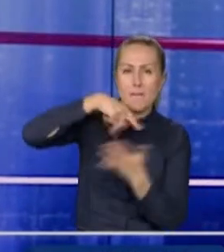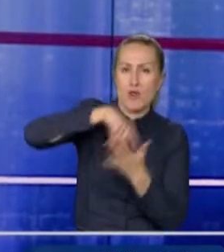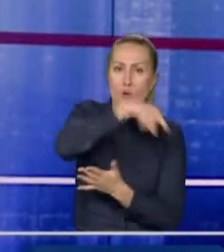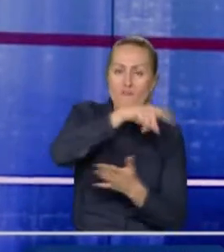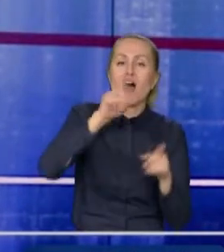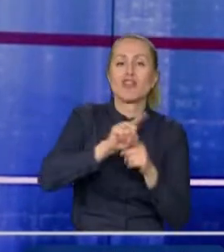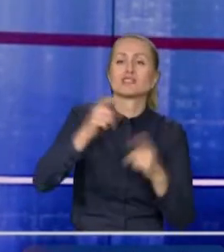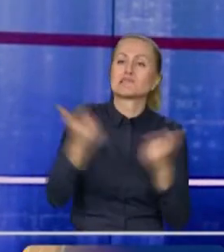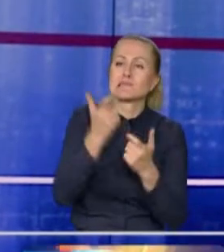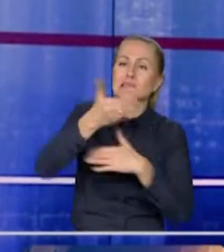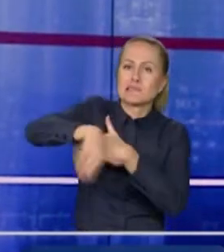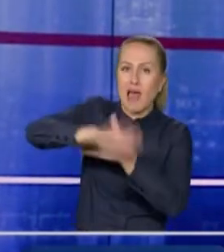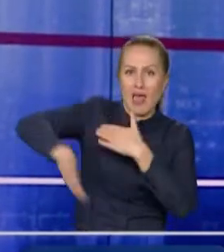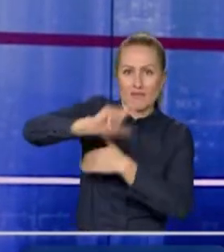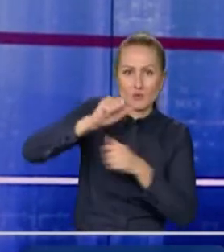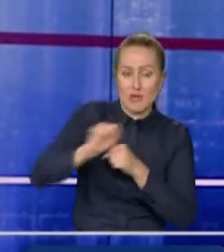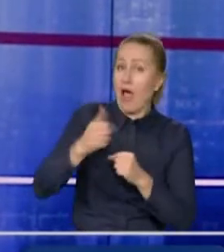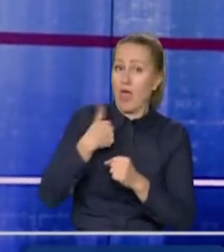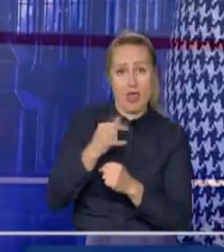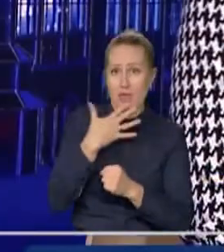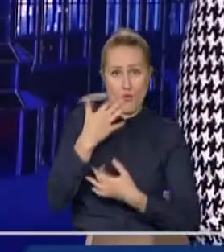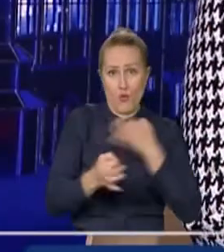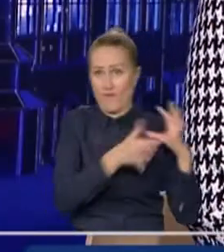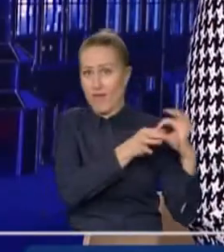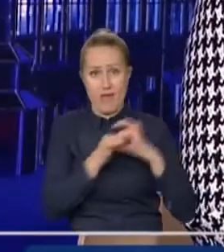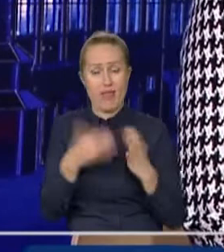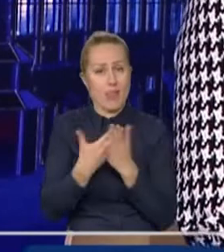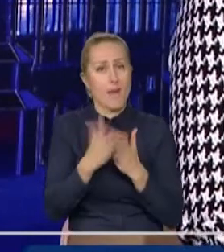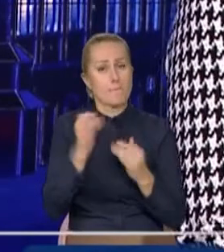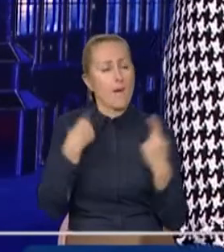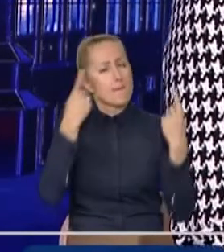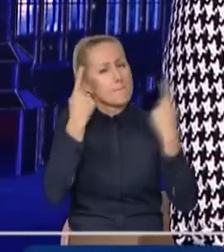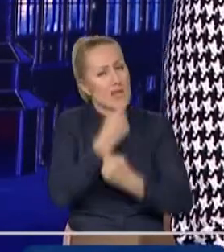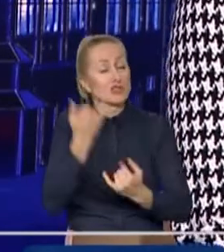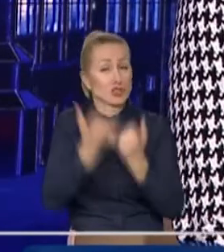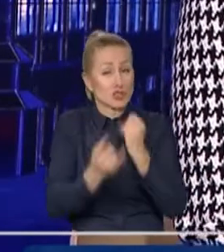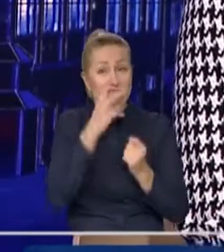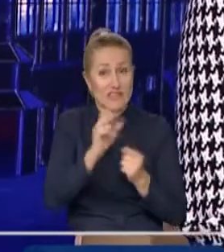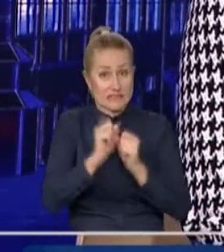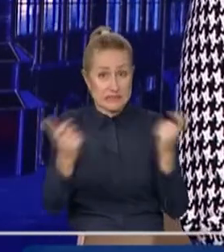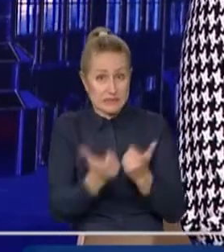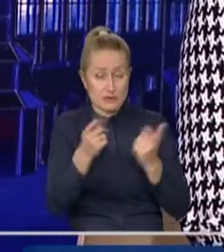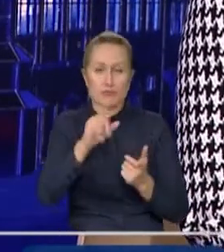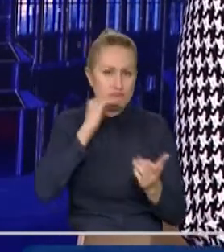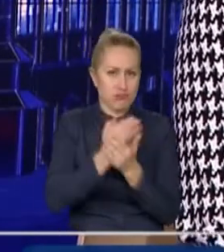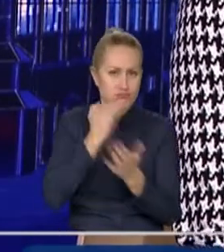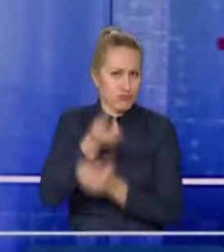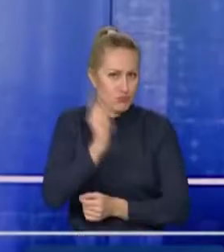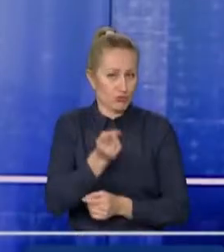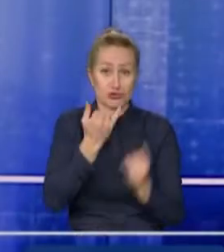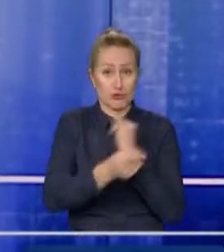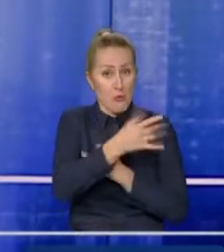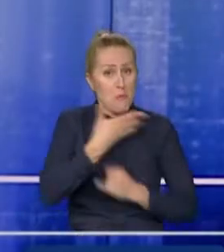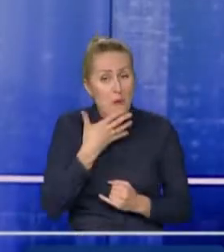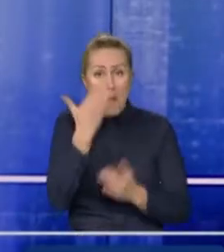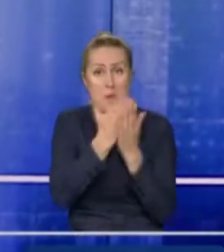zewnątrz naszego kraju. Ale ja tego nie mówię, dlatego że uważam, że jeżeli jest zagrożenie, trzeba o tym powiedzieć. Jeżeli pani mówi, że nie było programu,